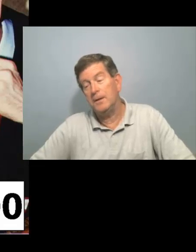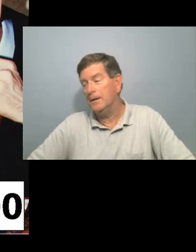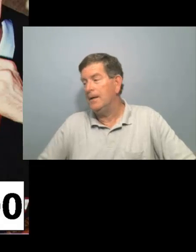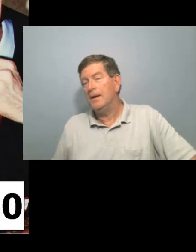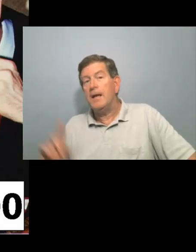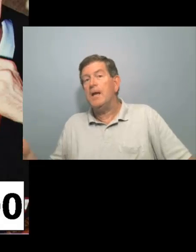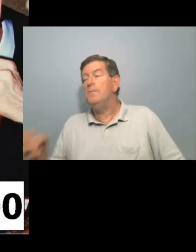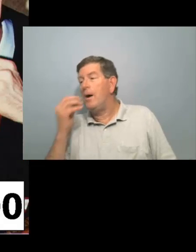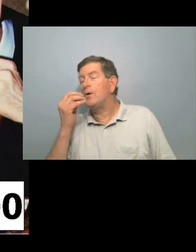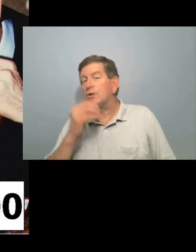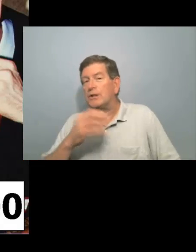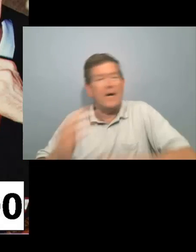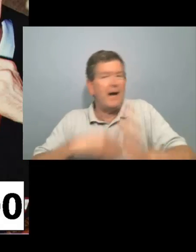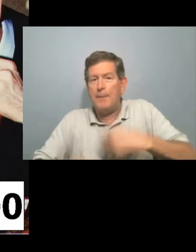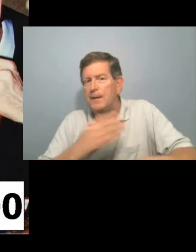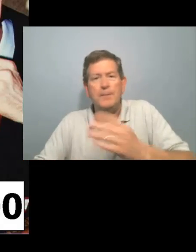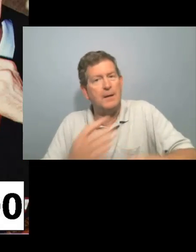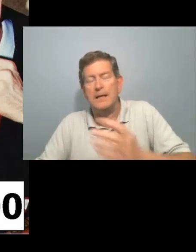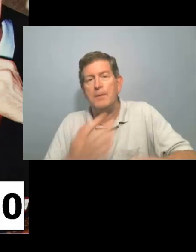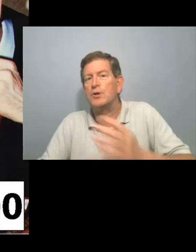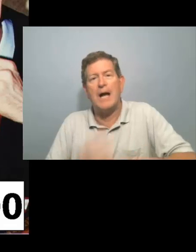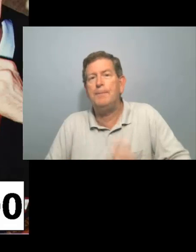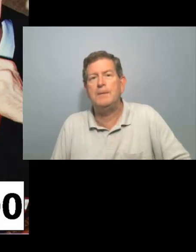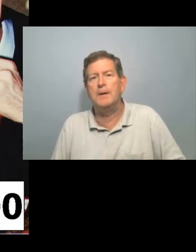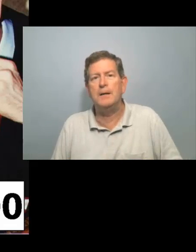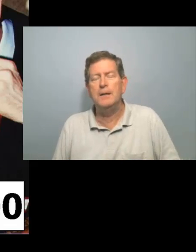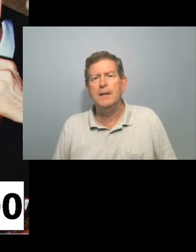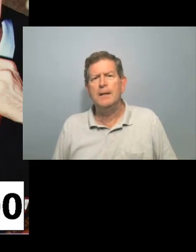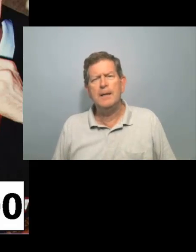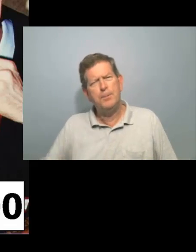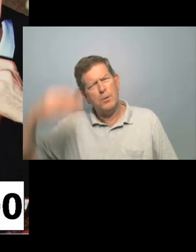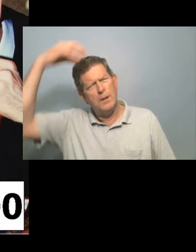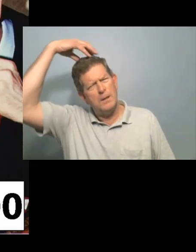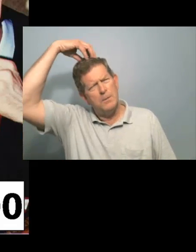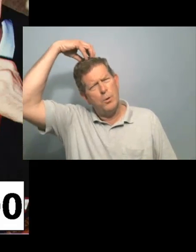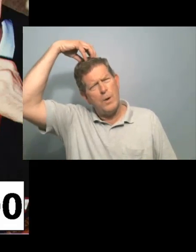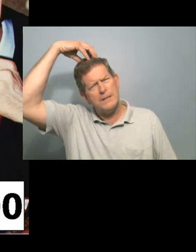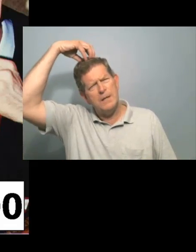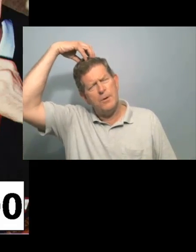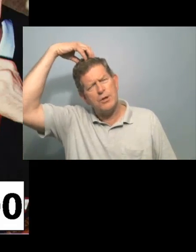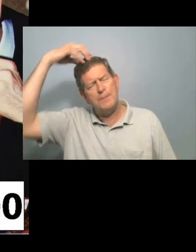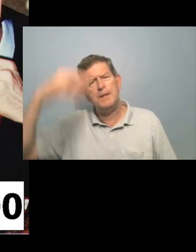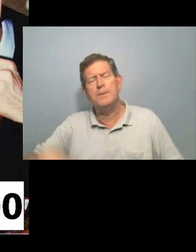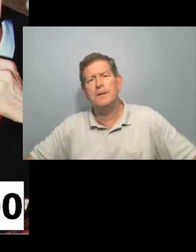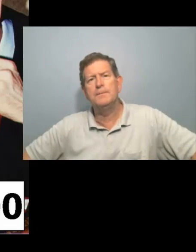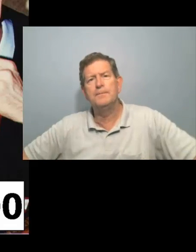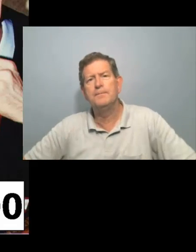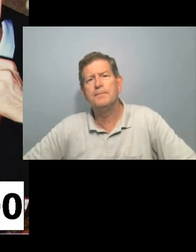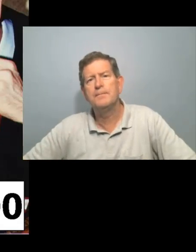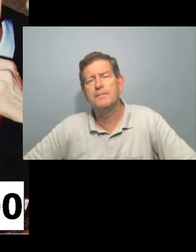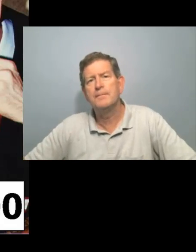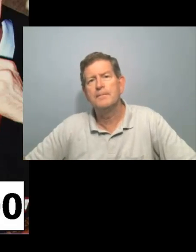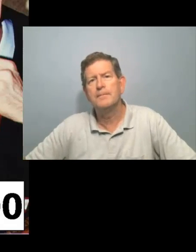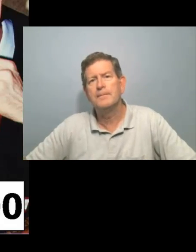Ah ouais, il mange très rapidement, hein, il mange rapidement. Et pourquoi? Pourquoi est-ce qu'il mange rapidement?